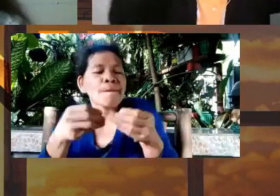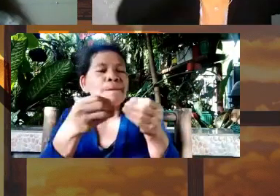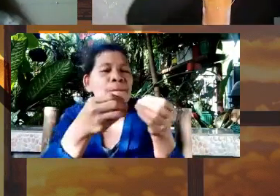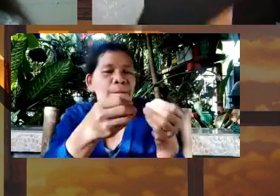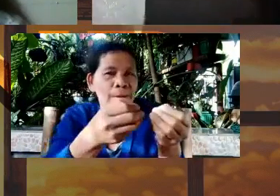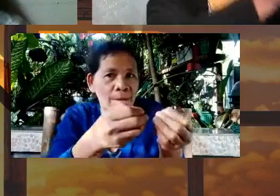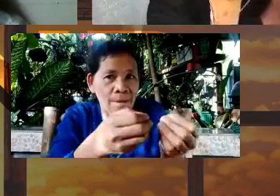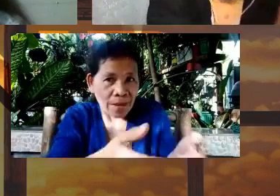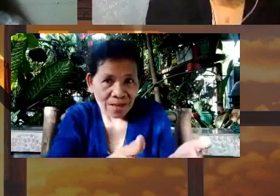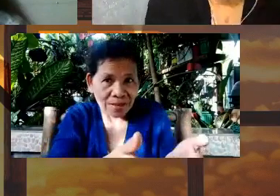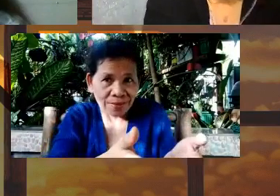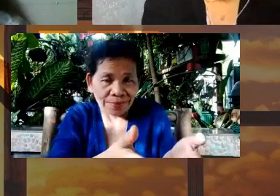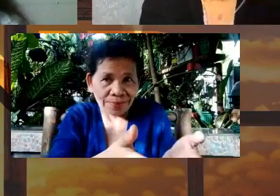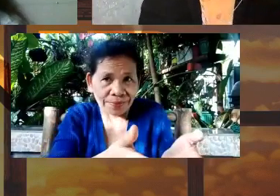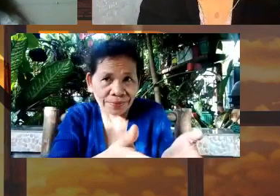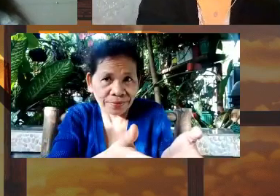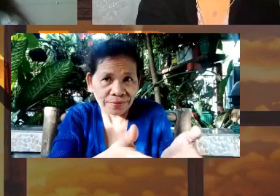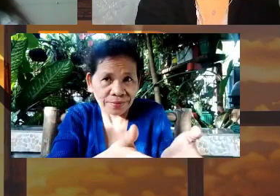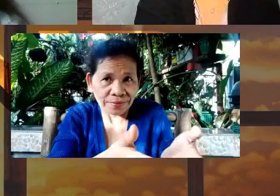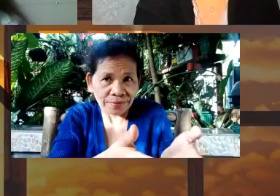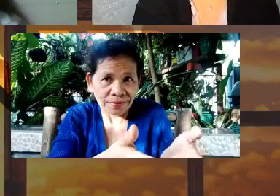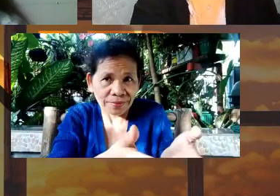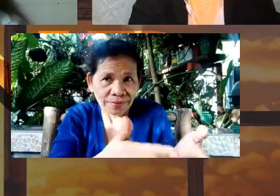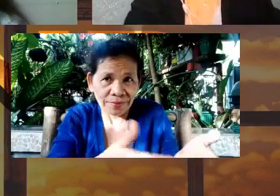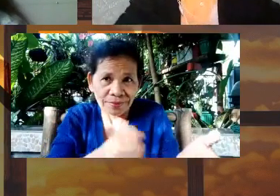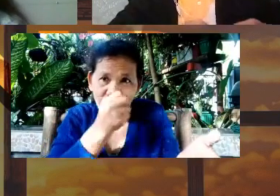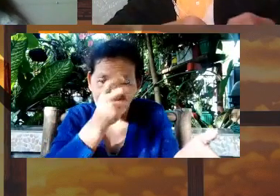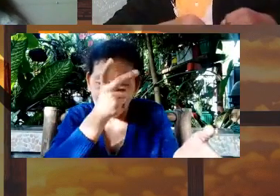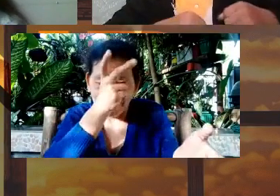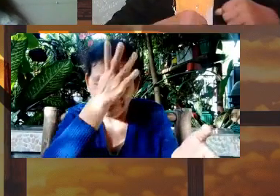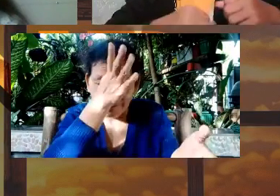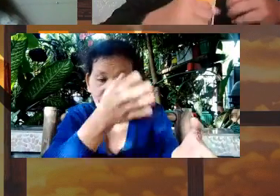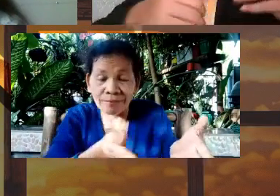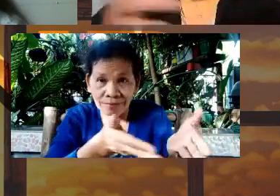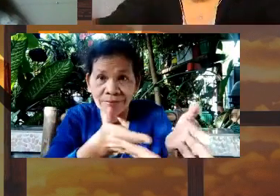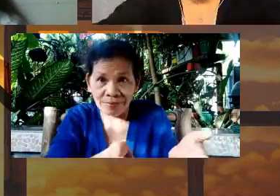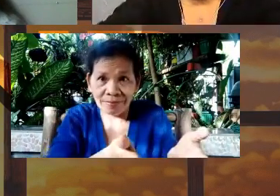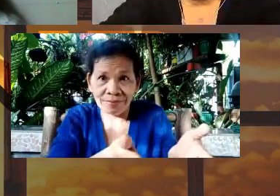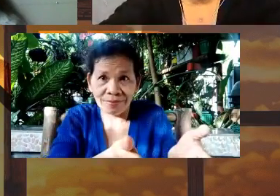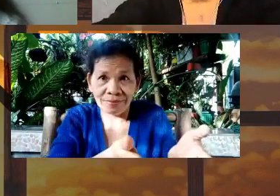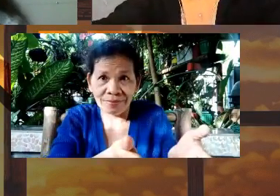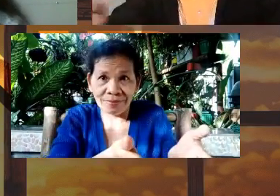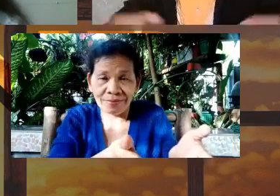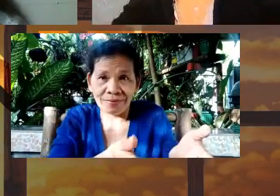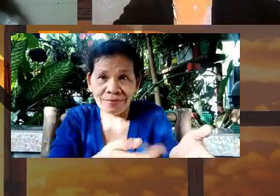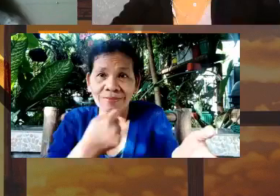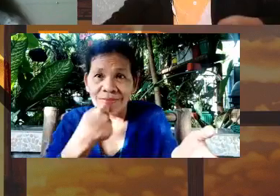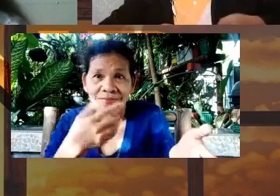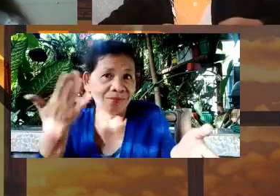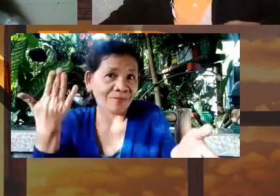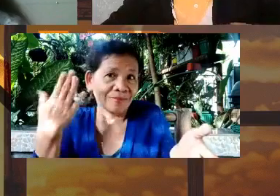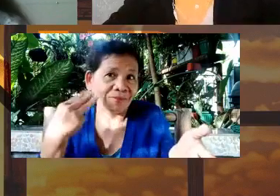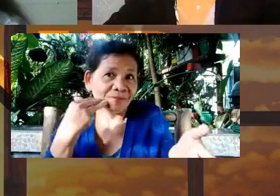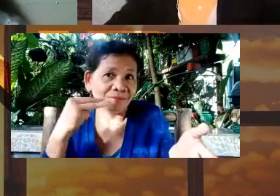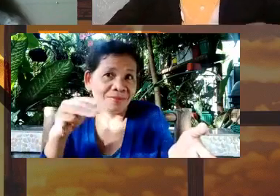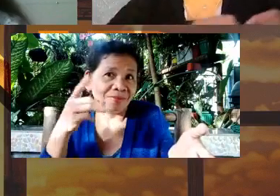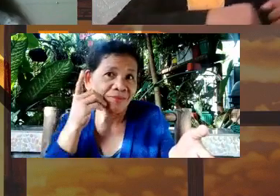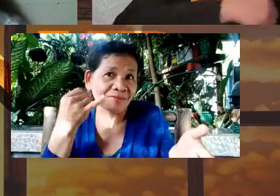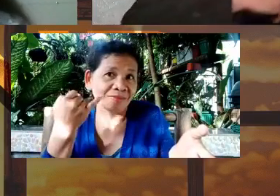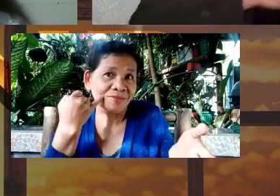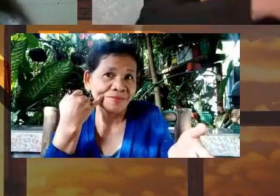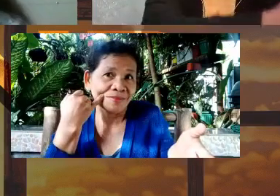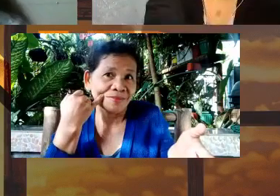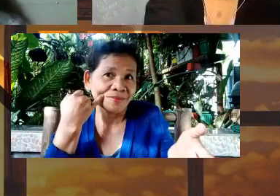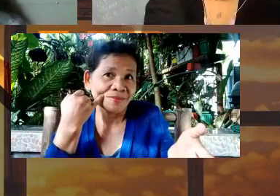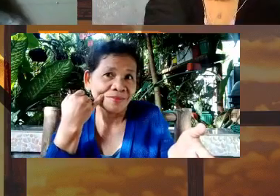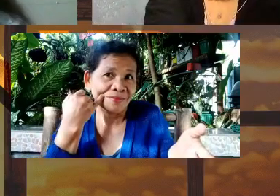itong Azazel na ito, ayun, sabi nga ni Ma'am Dyra kanina, ito ay